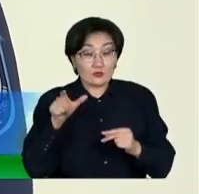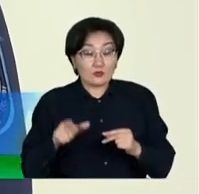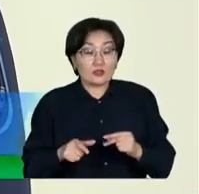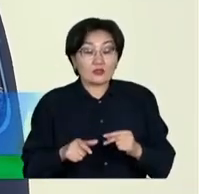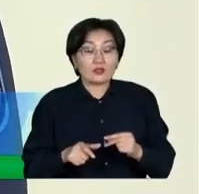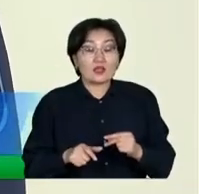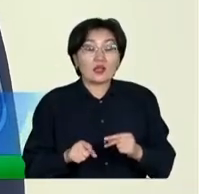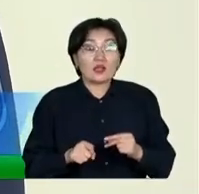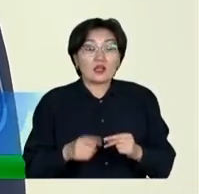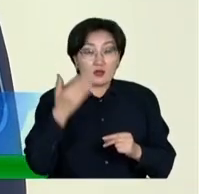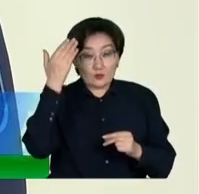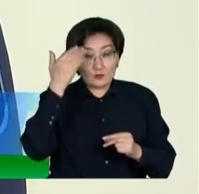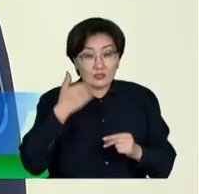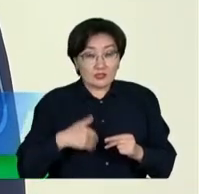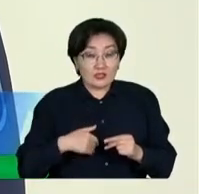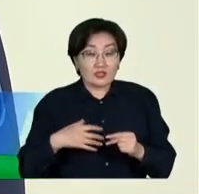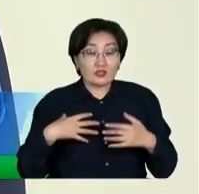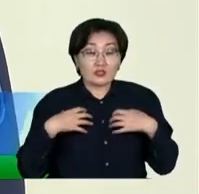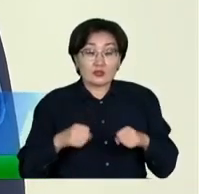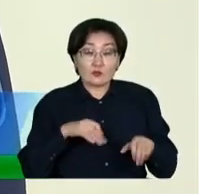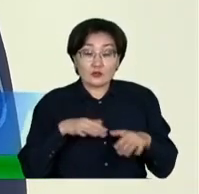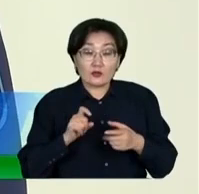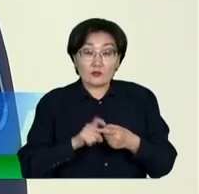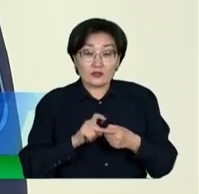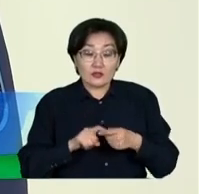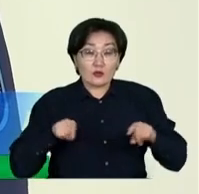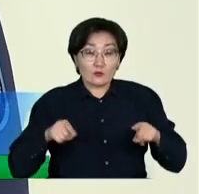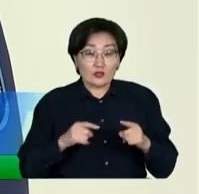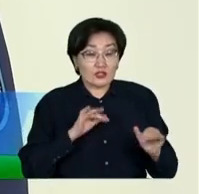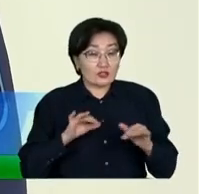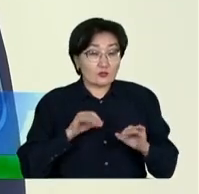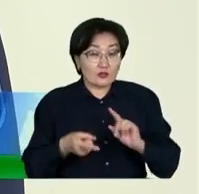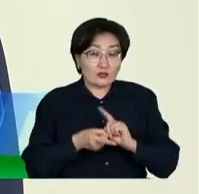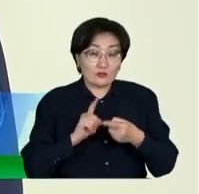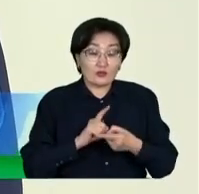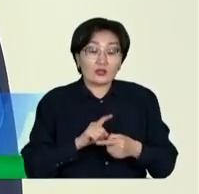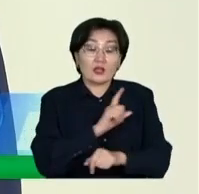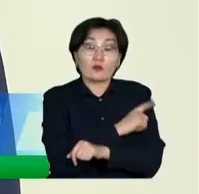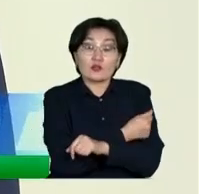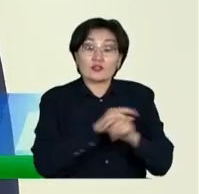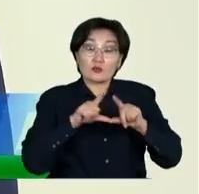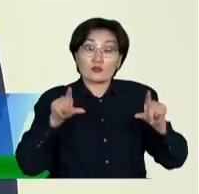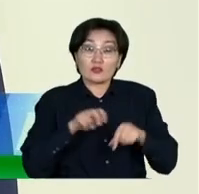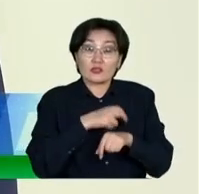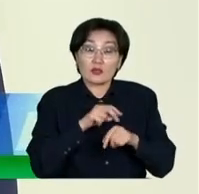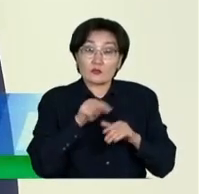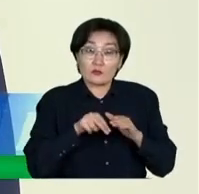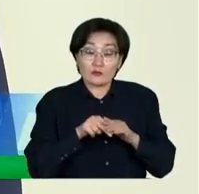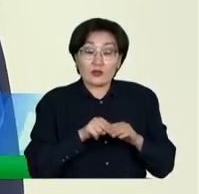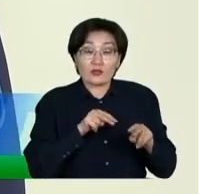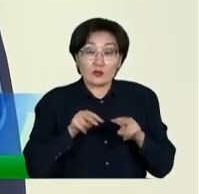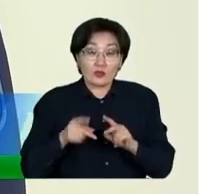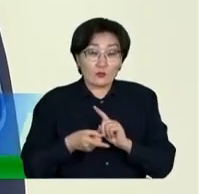алып, денсаулығының нашарлауына байланысты бұлтартпау шарасы өзгертіліп, ол медициналық мекемеге дәрігерлердің бақылауына